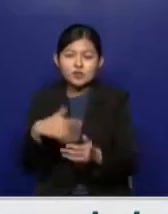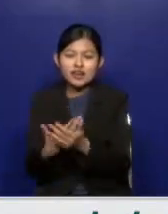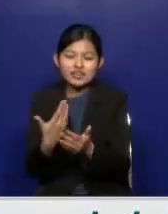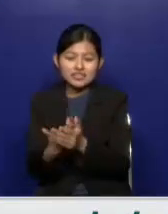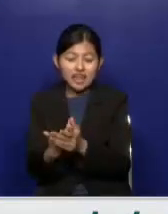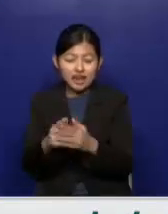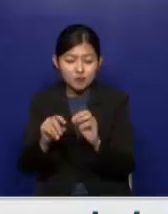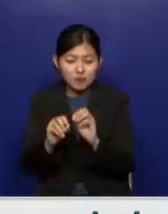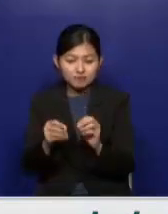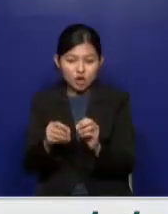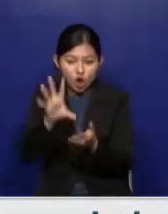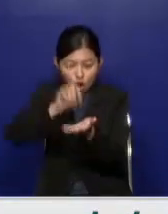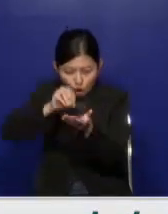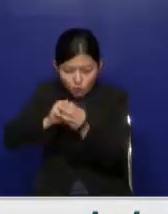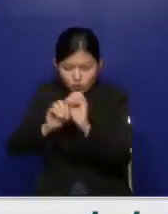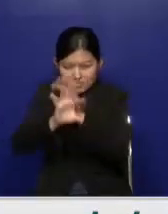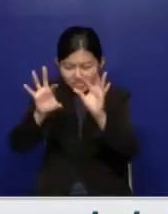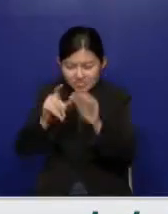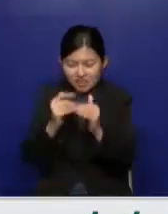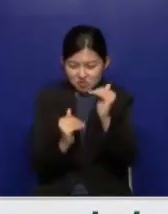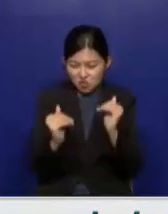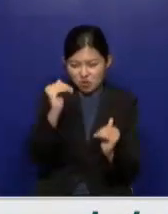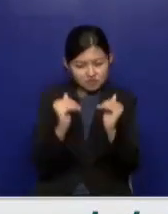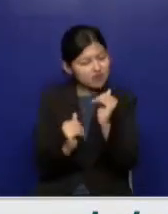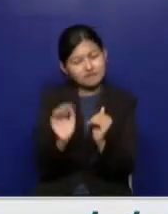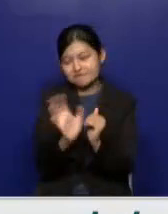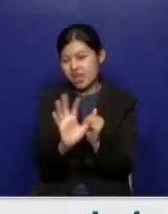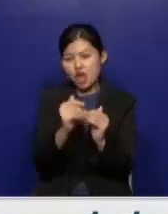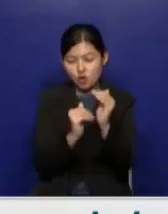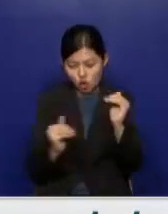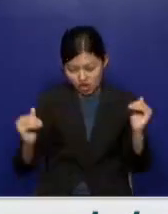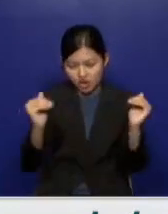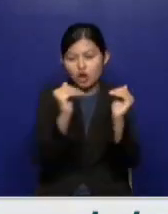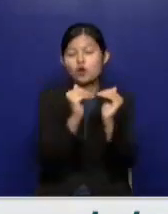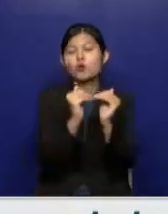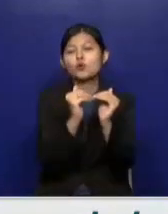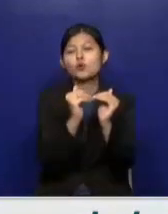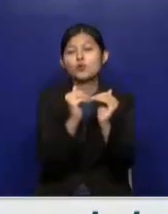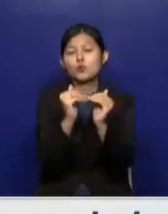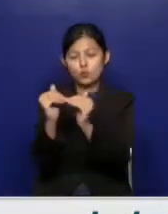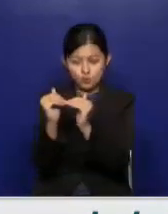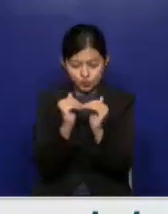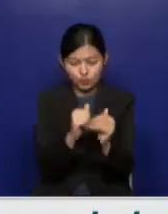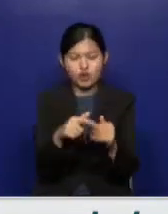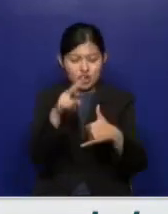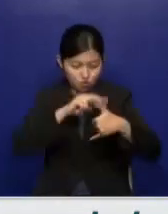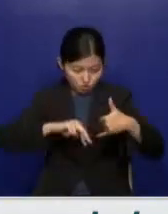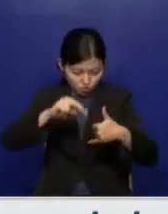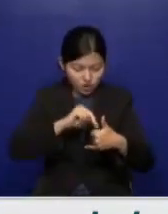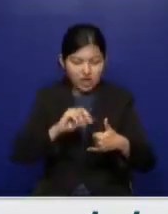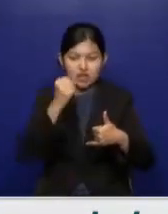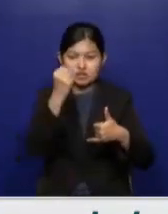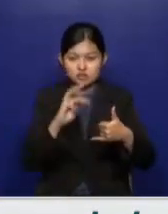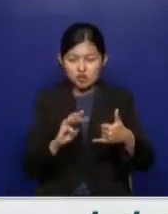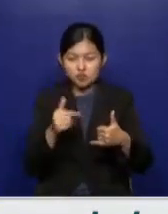ใสแล้วก็มีความเป็นธรรมลดความเหลื่อมล้ำให้แก่กลุ่มลูกจ้างประจำเหล่านี้ให้มีสิทธิ์ในการรักษาพยาบาลด้วยสวัสดิการรักษาพยาบ